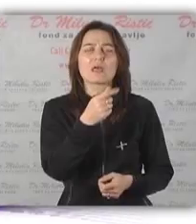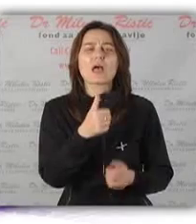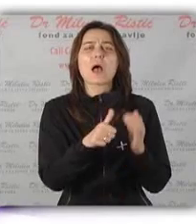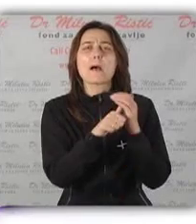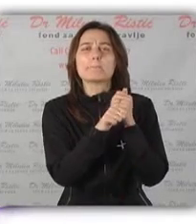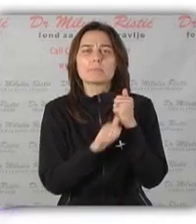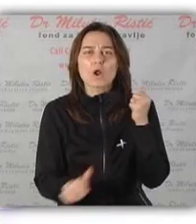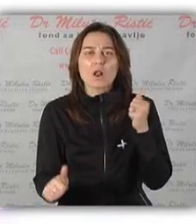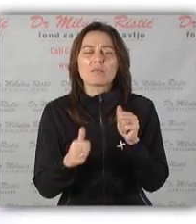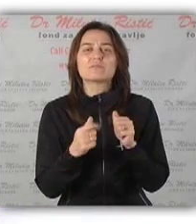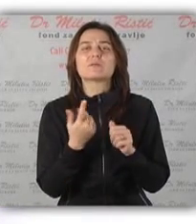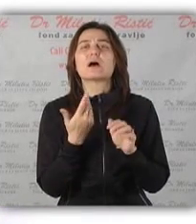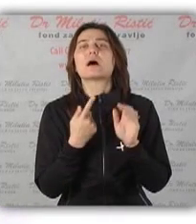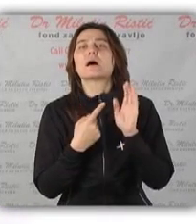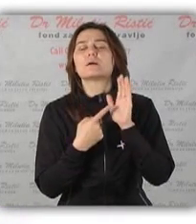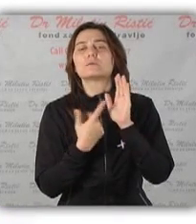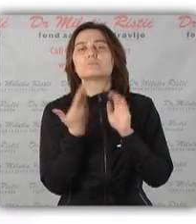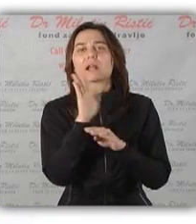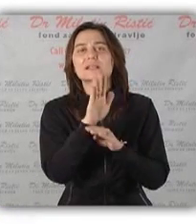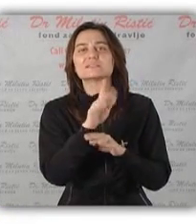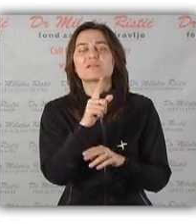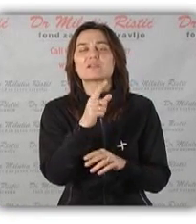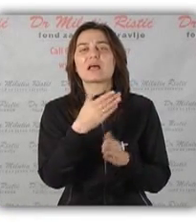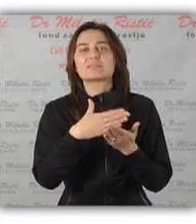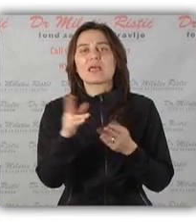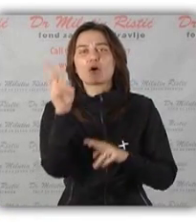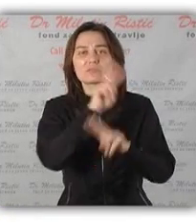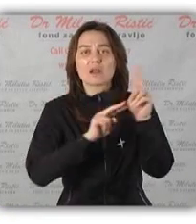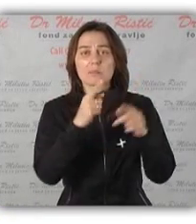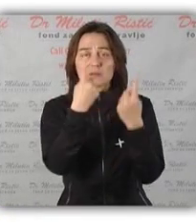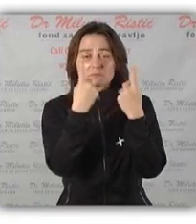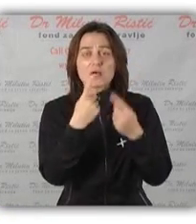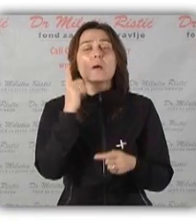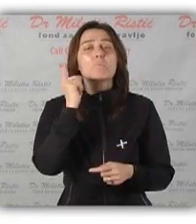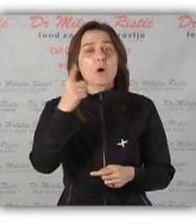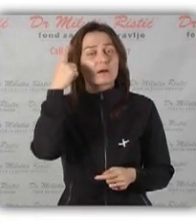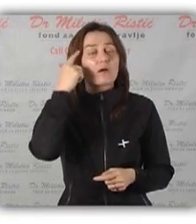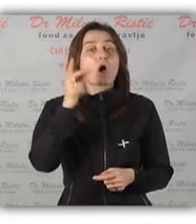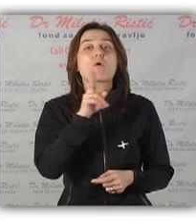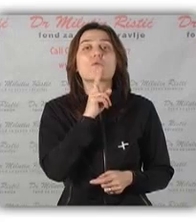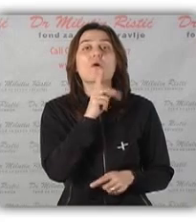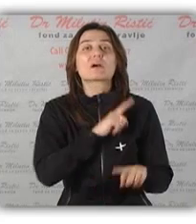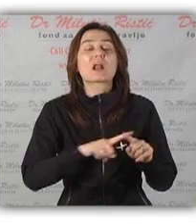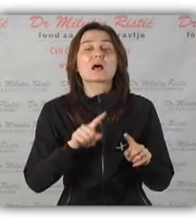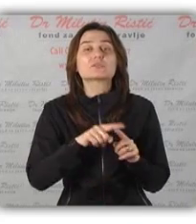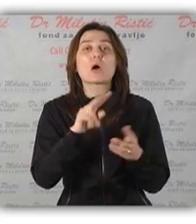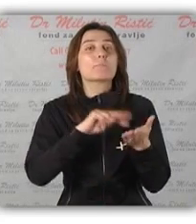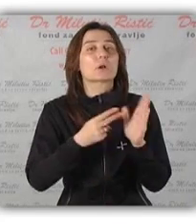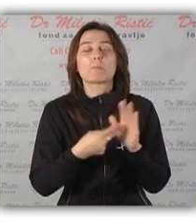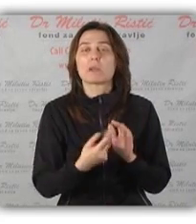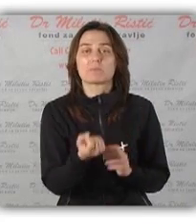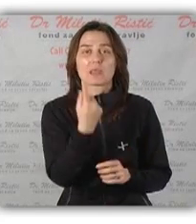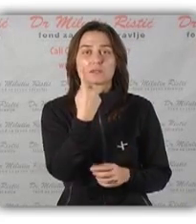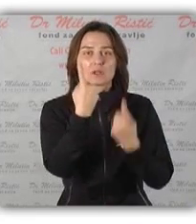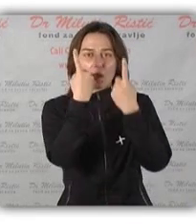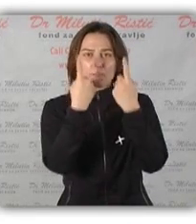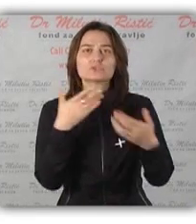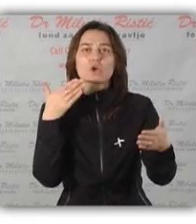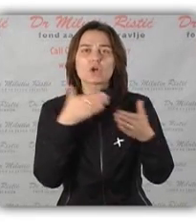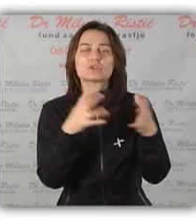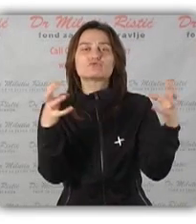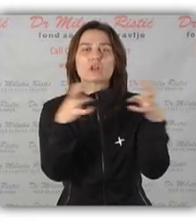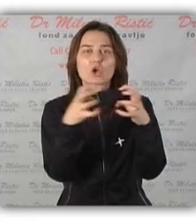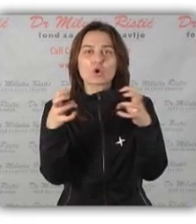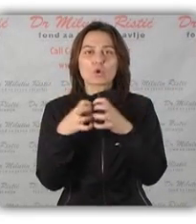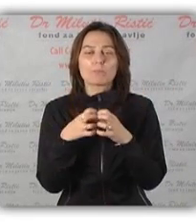Ivana, kod dijareje ili proliva predstavlja deo terapije ovog stanja, s tim što se mora znati iz kog razloga je proliv nastao.